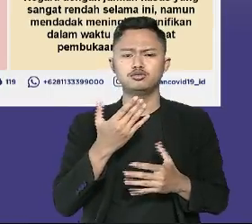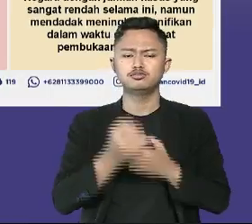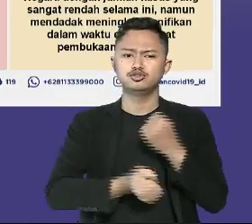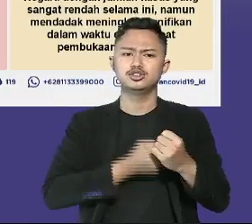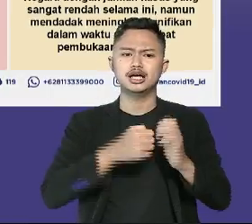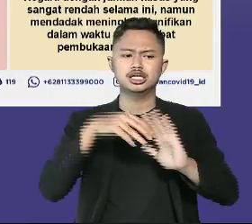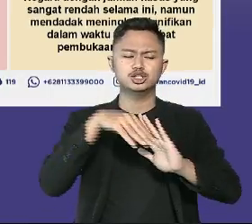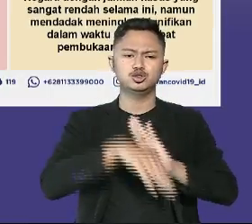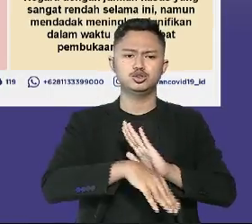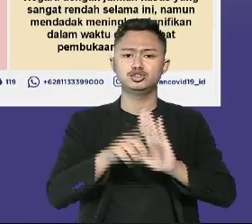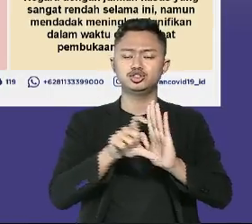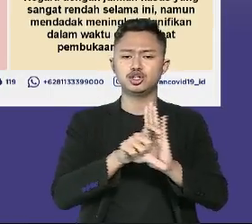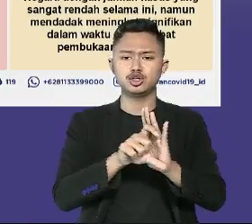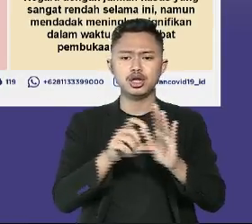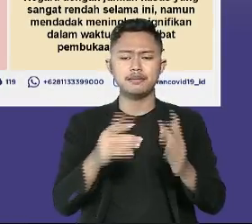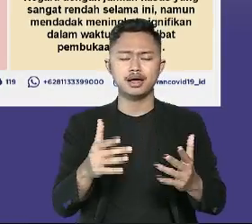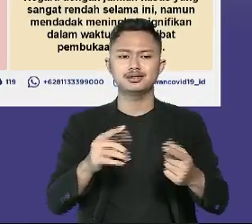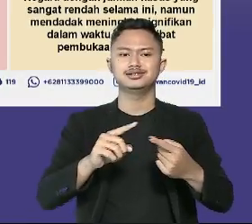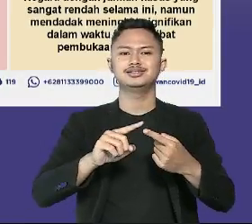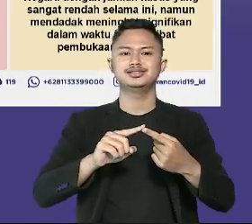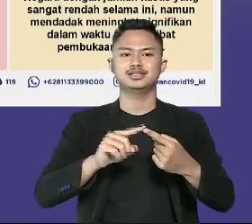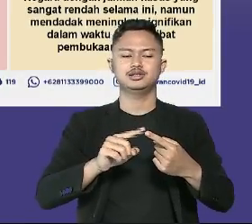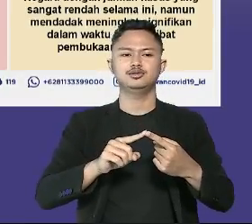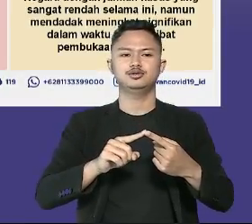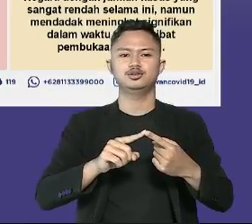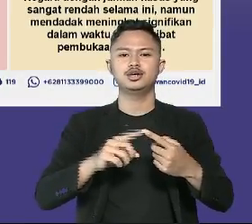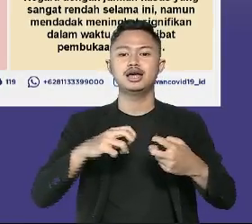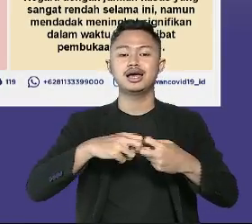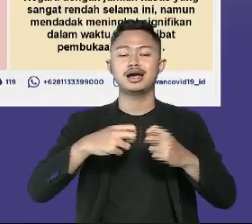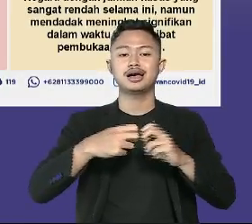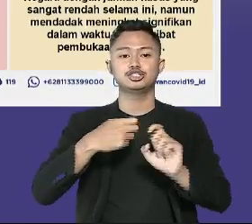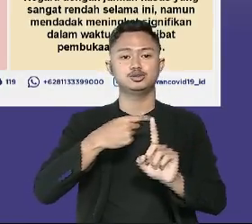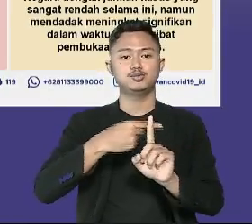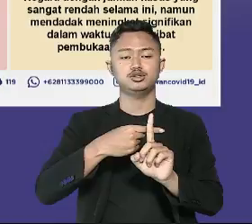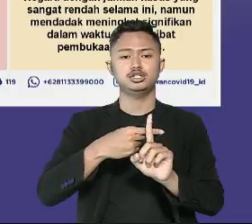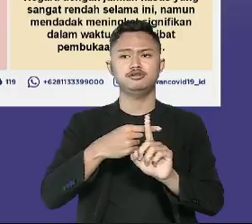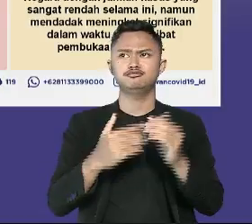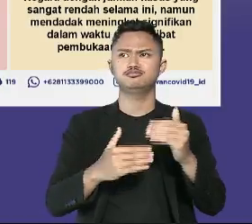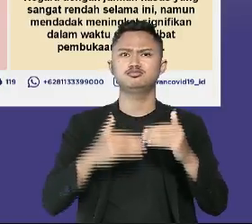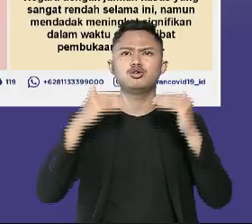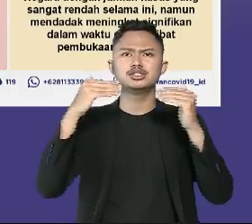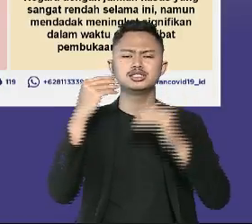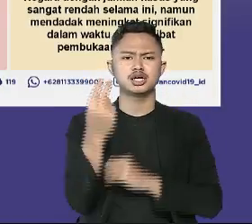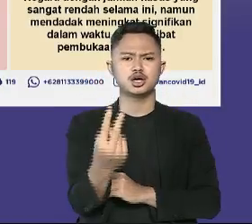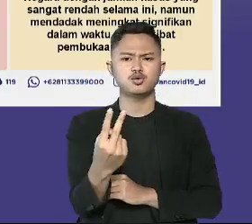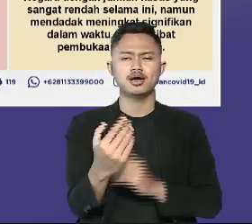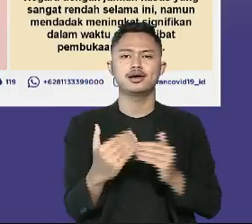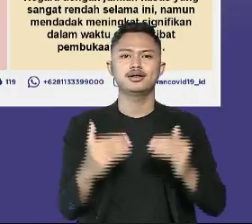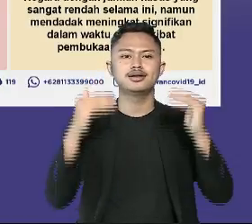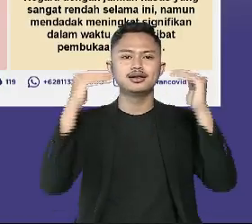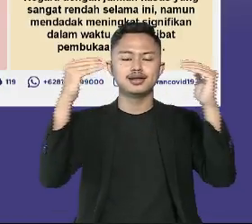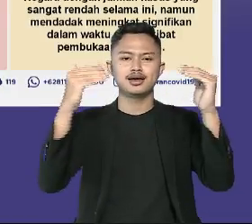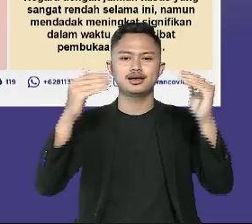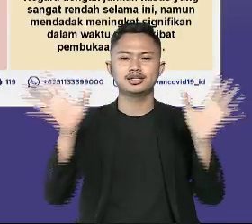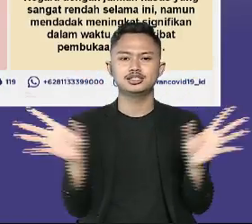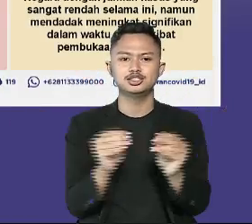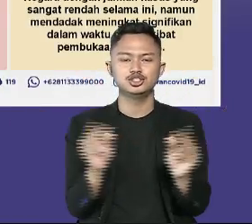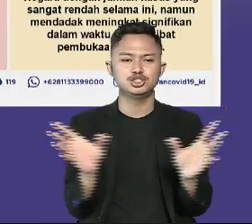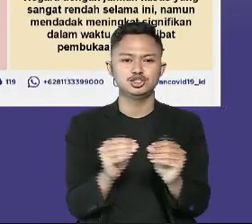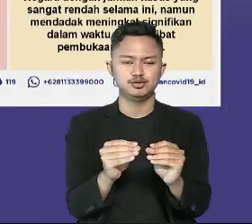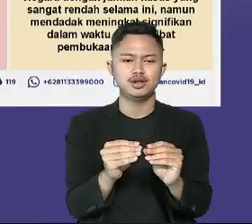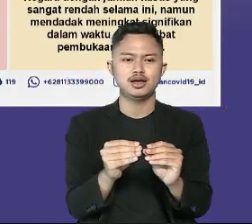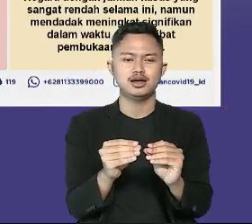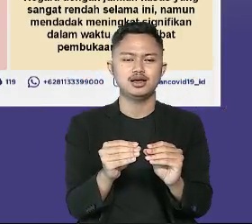ini. Pertama, tingginya kasus positif pada lonjakan kedua menyebabkan meningkatnya jumlah